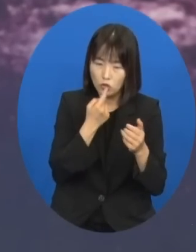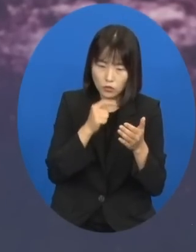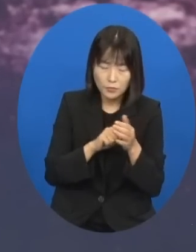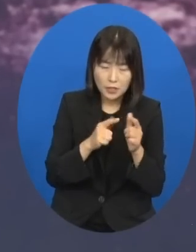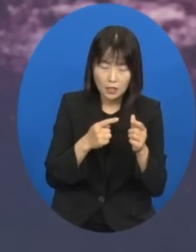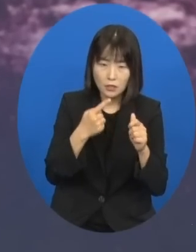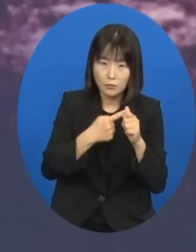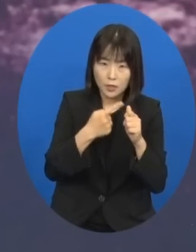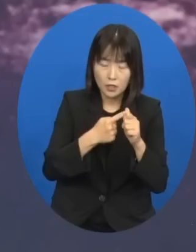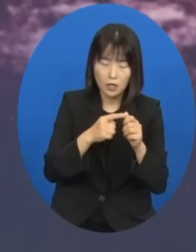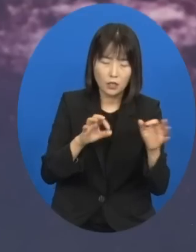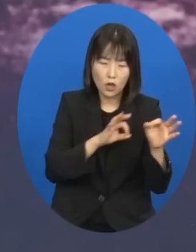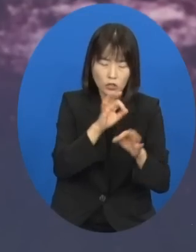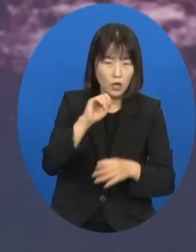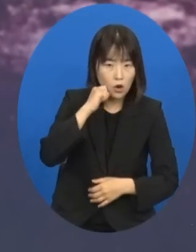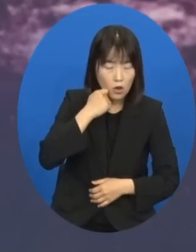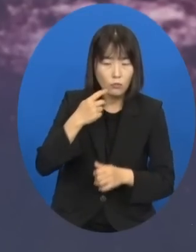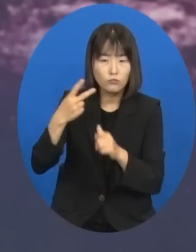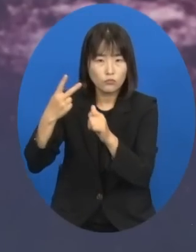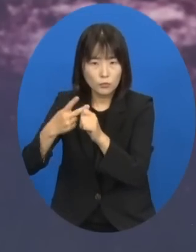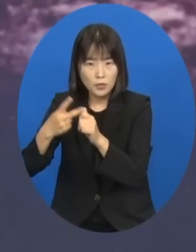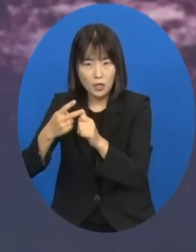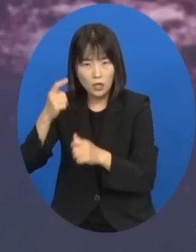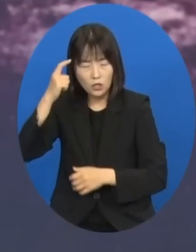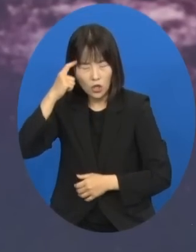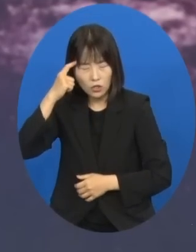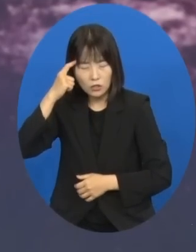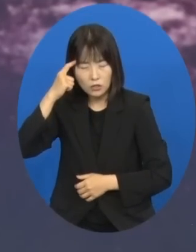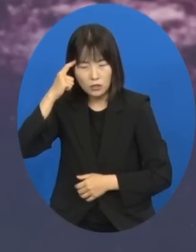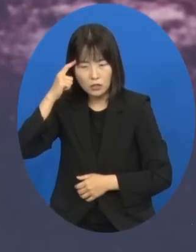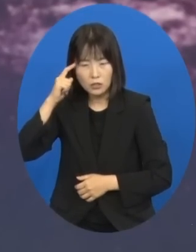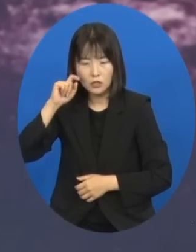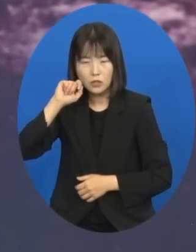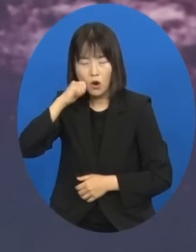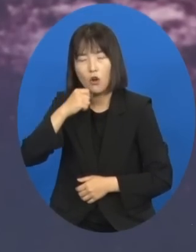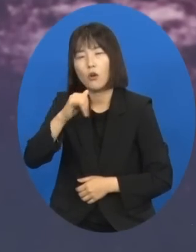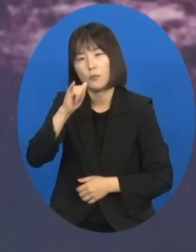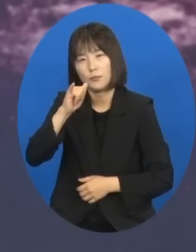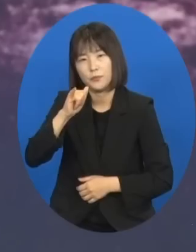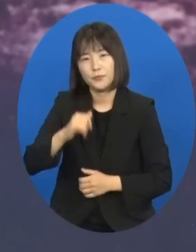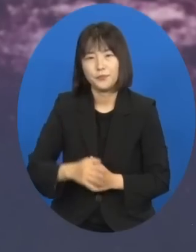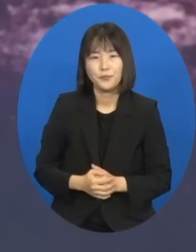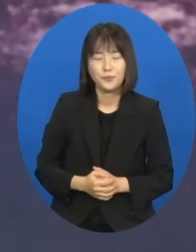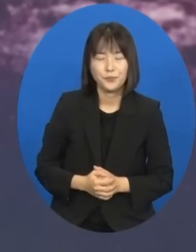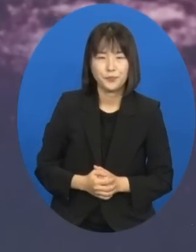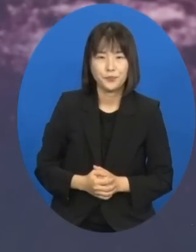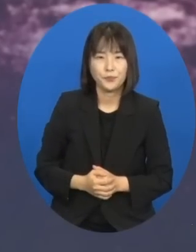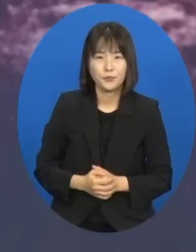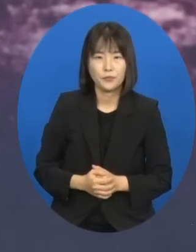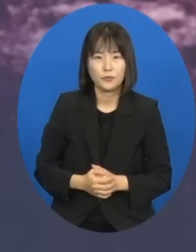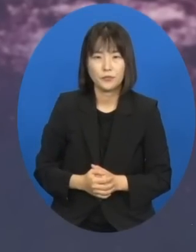이유는요, 정신적인 또한 기근과 흉년이 있기 때문에 그래요. 자, 오늘 6절에